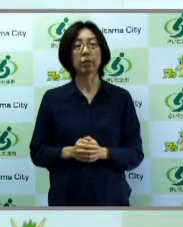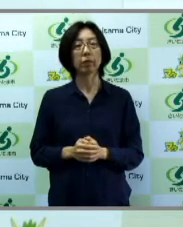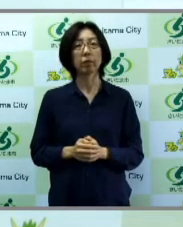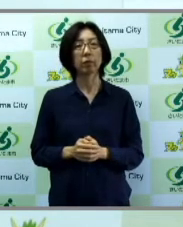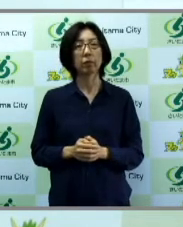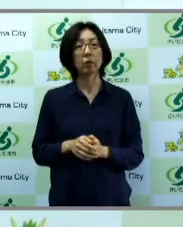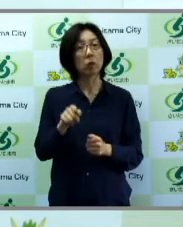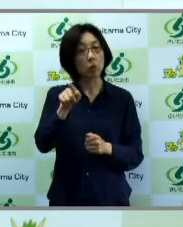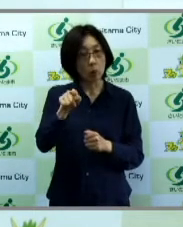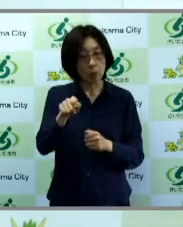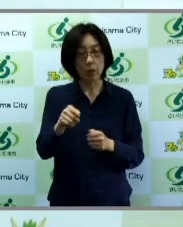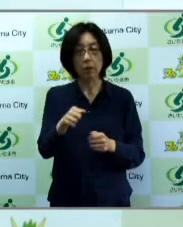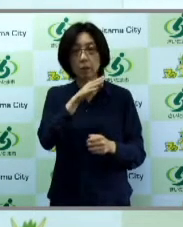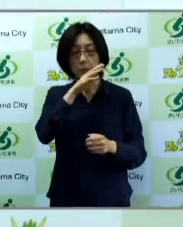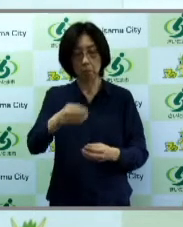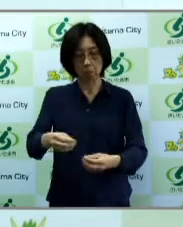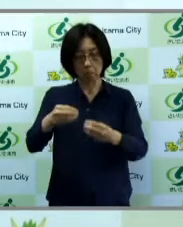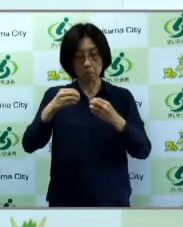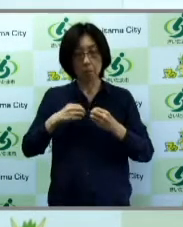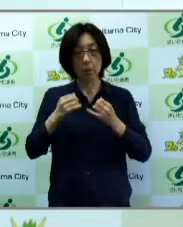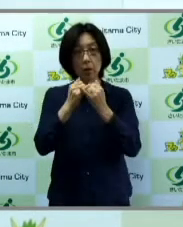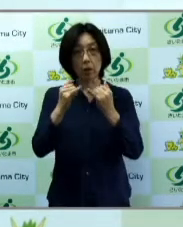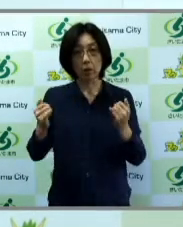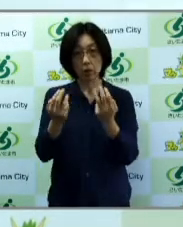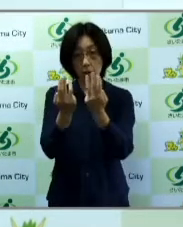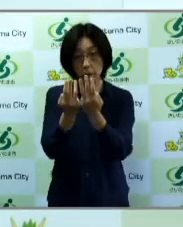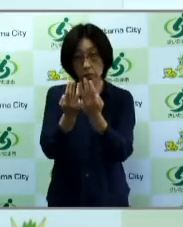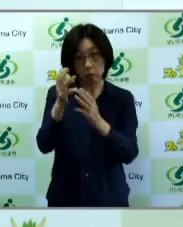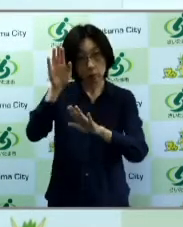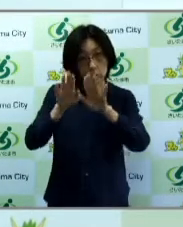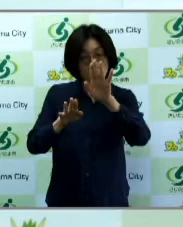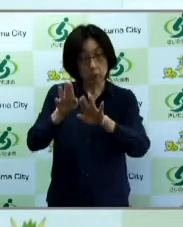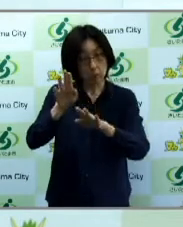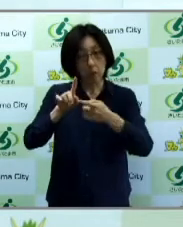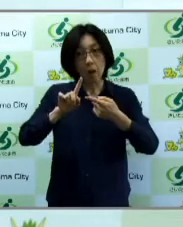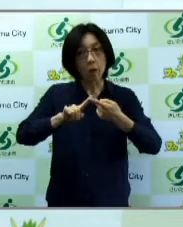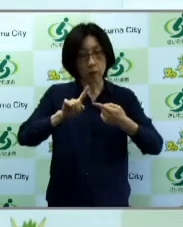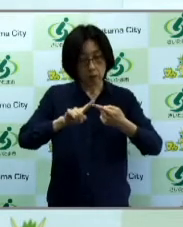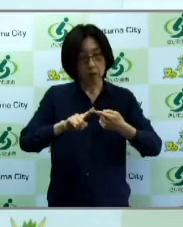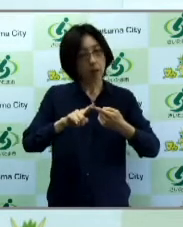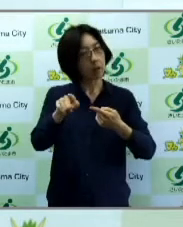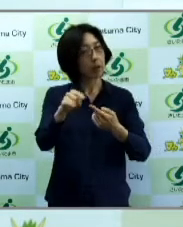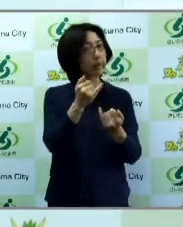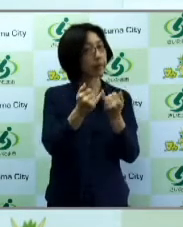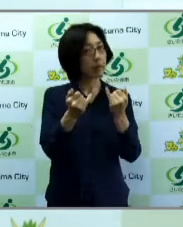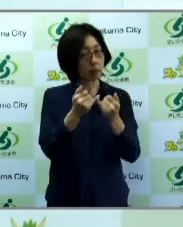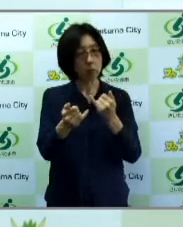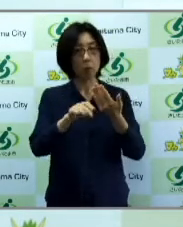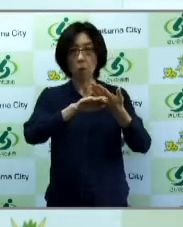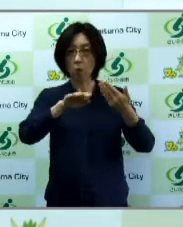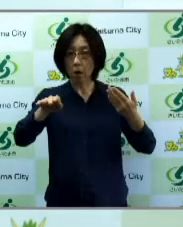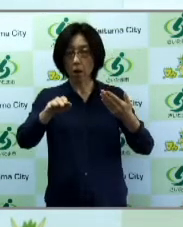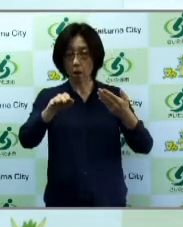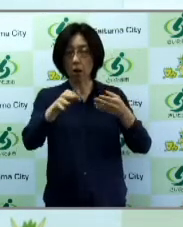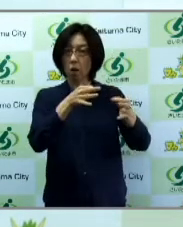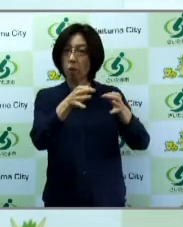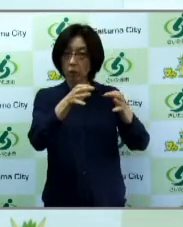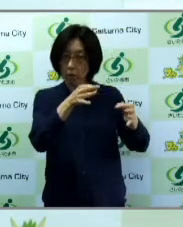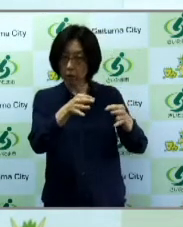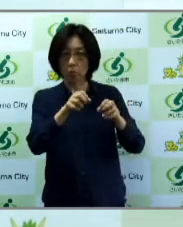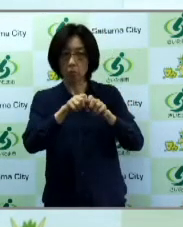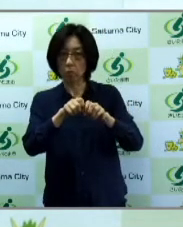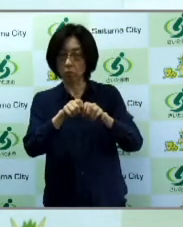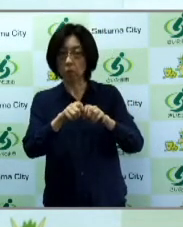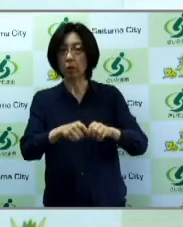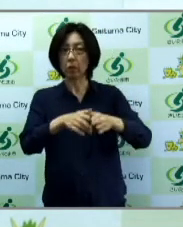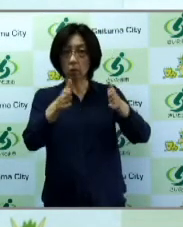ね、他の地域の、そういった業種を検討して、した形でやるのか、あるいはどうするのかということをまた検討していきたいというふうに